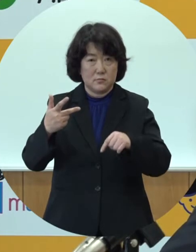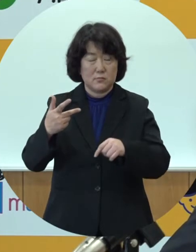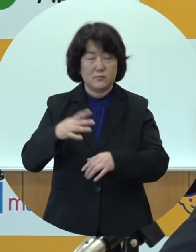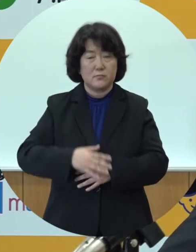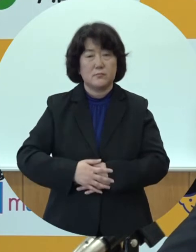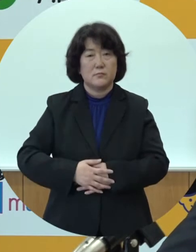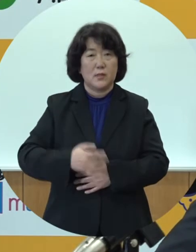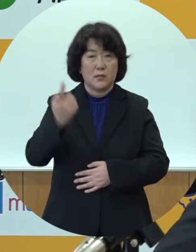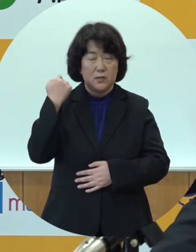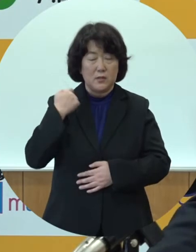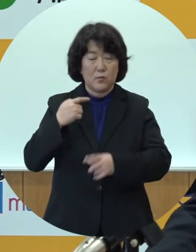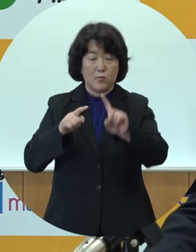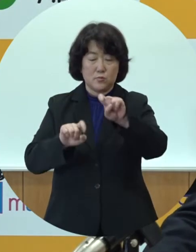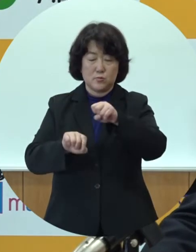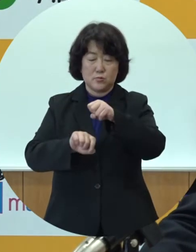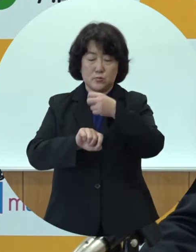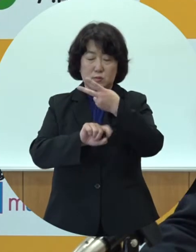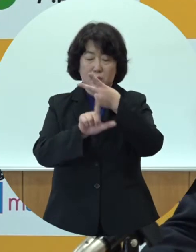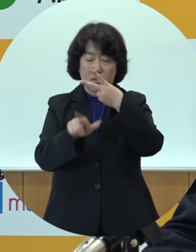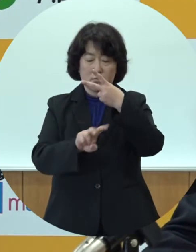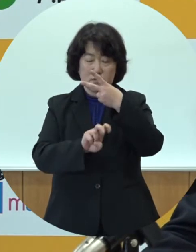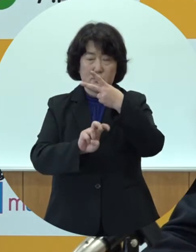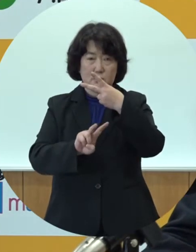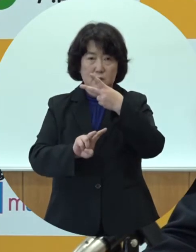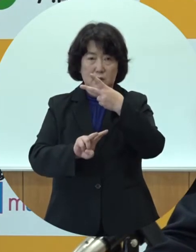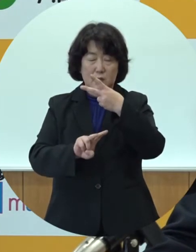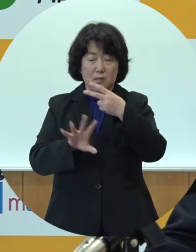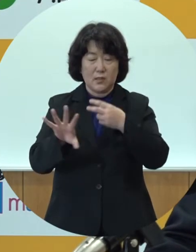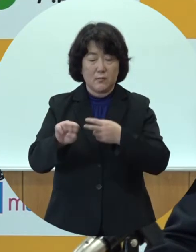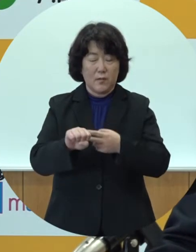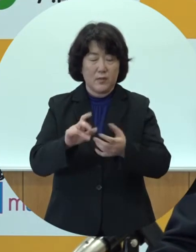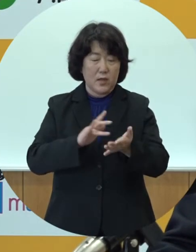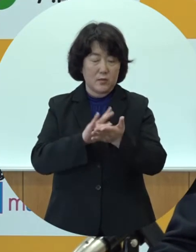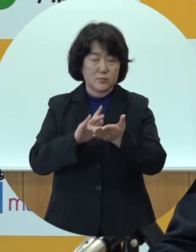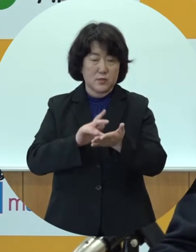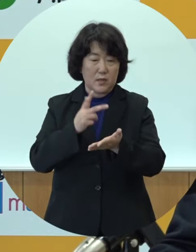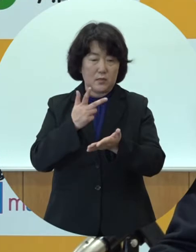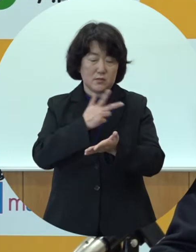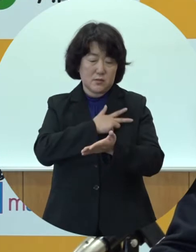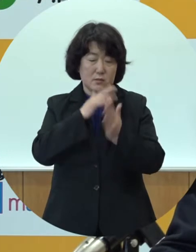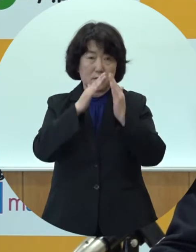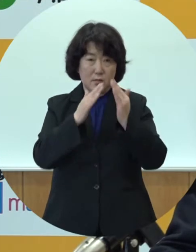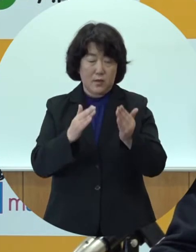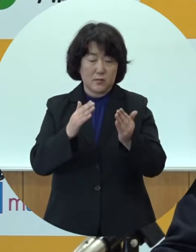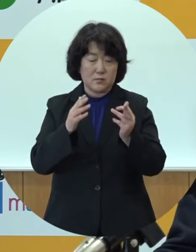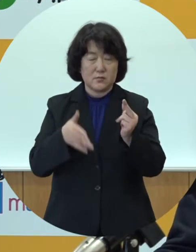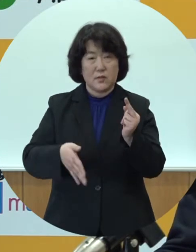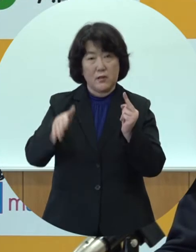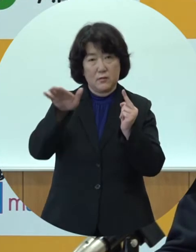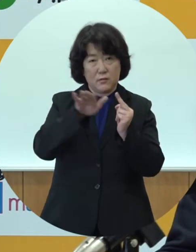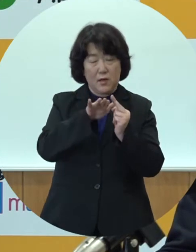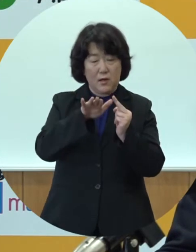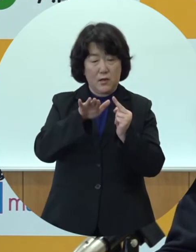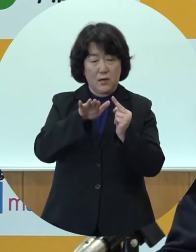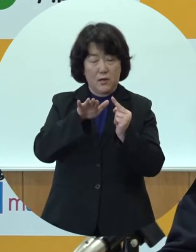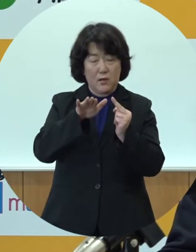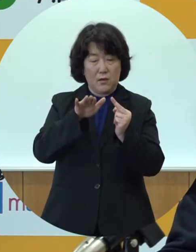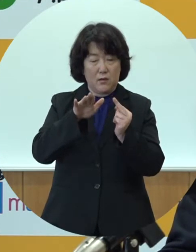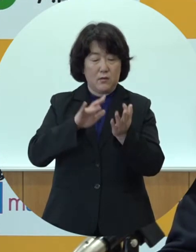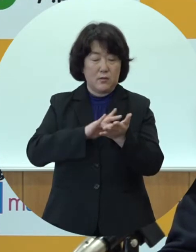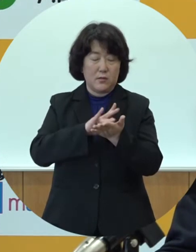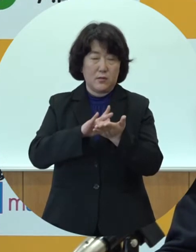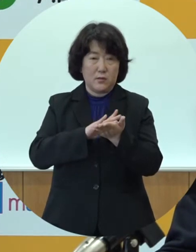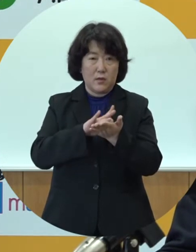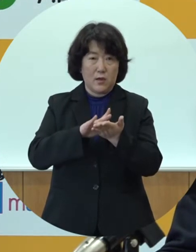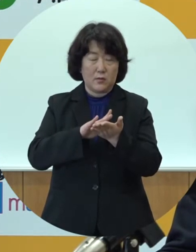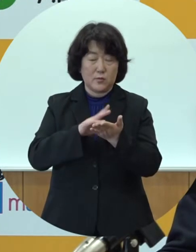日22日から今治薬剤師会今治センター薬局別府町の7丁目にございます